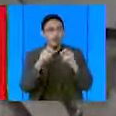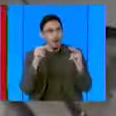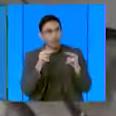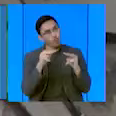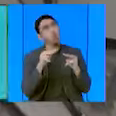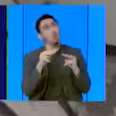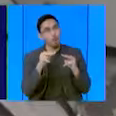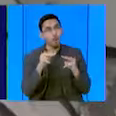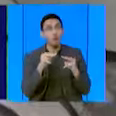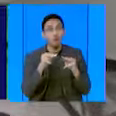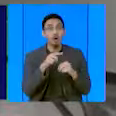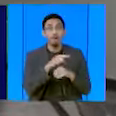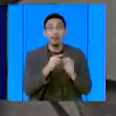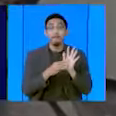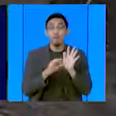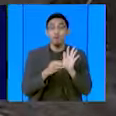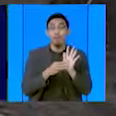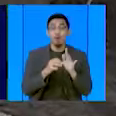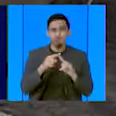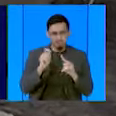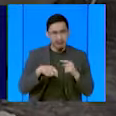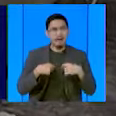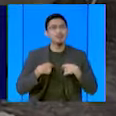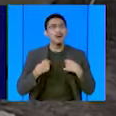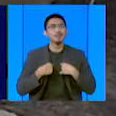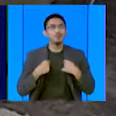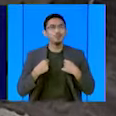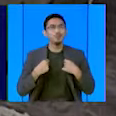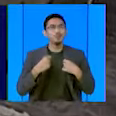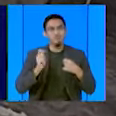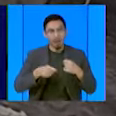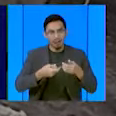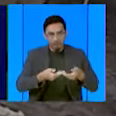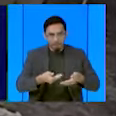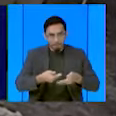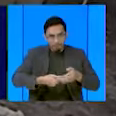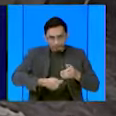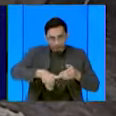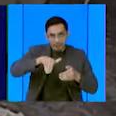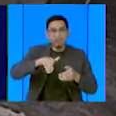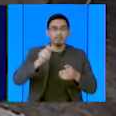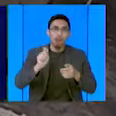Bagaimana tidak, Momot yang dikenakan baju, pampers dan celana cukup tenang saat digendong layaknya seorang bayi.